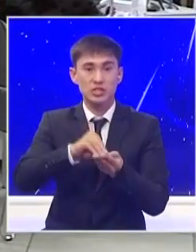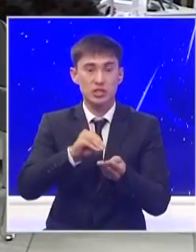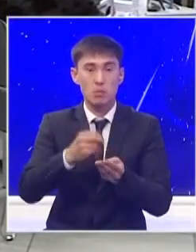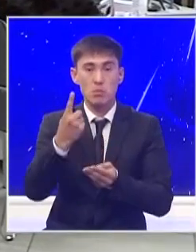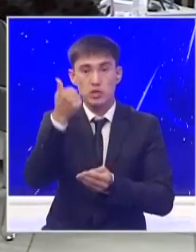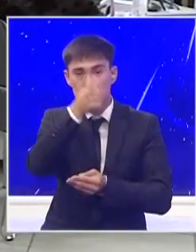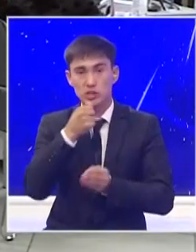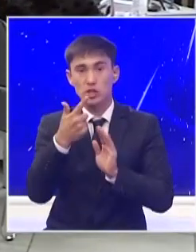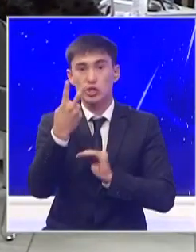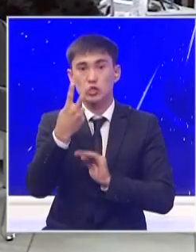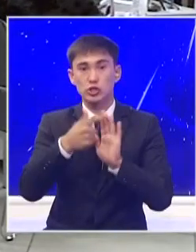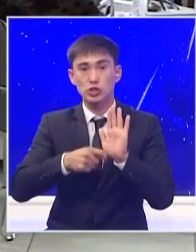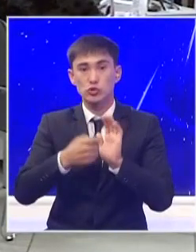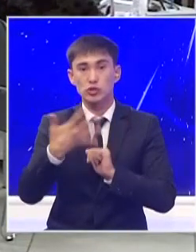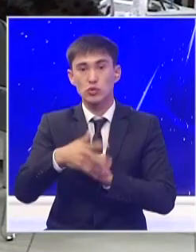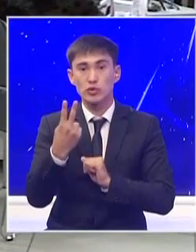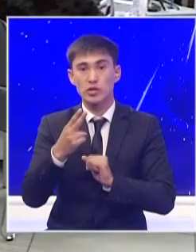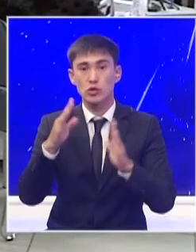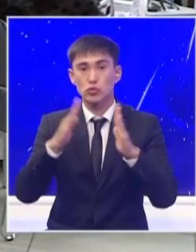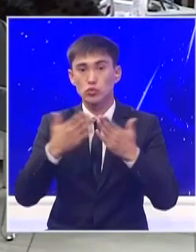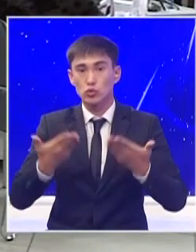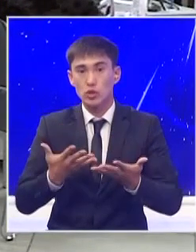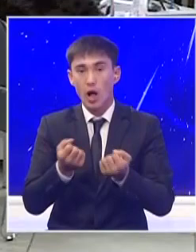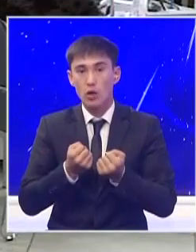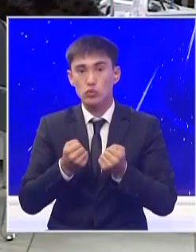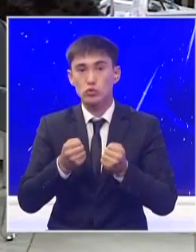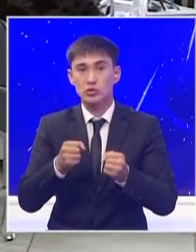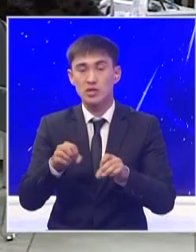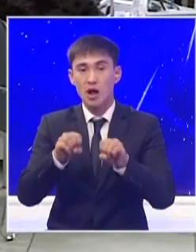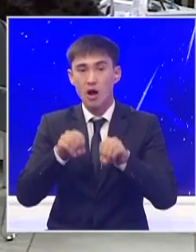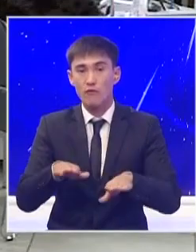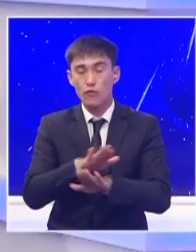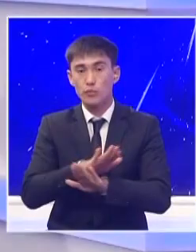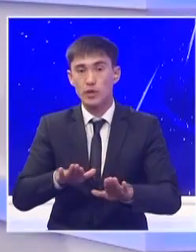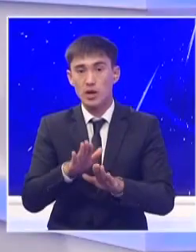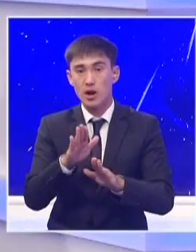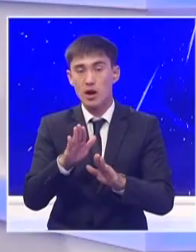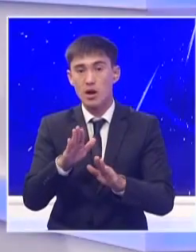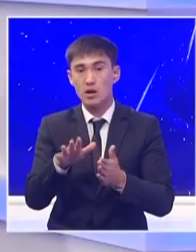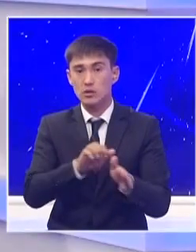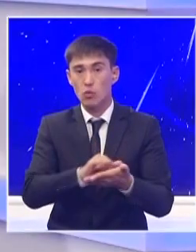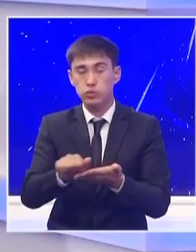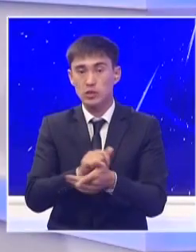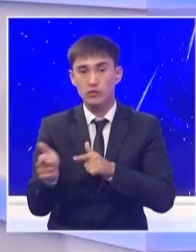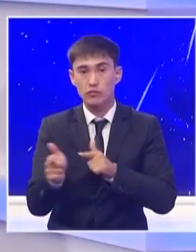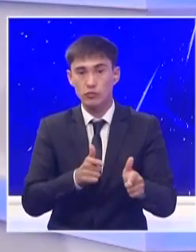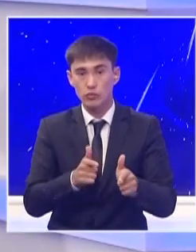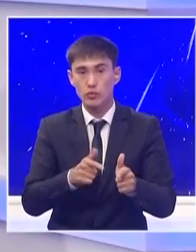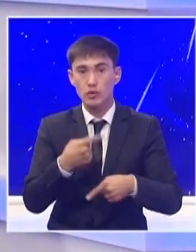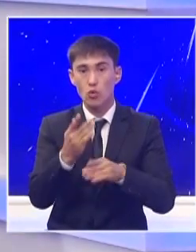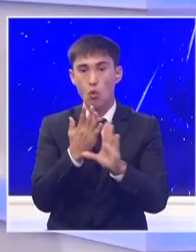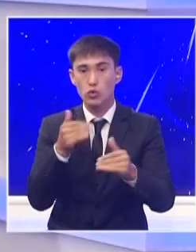бір жылда 752 тұрғын үй төлемін алушы несие рәсімдеді. Бағдарламаға қатысуда ешқандай конкурс пен кезек